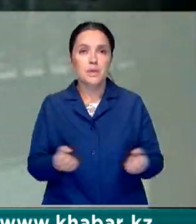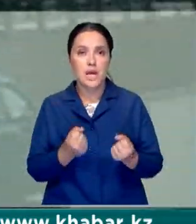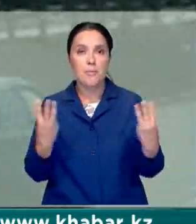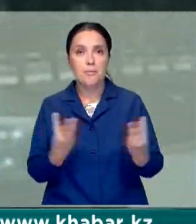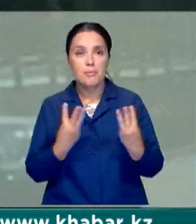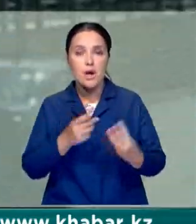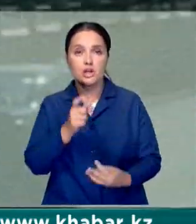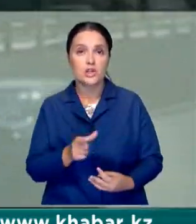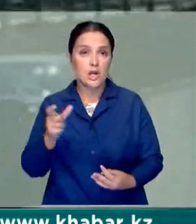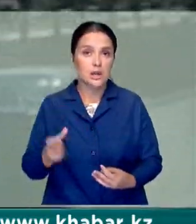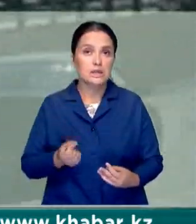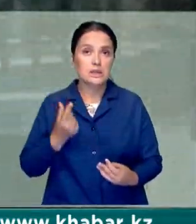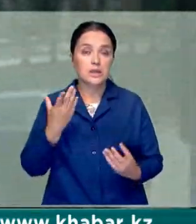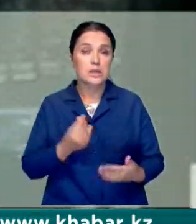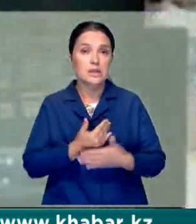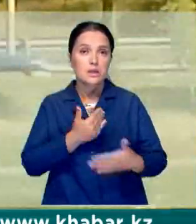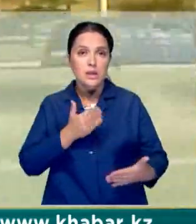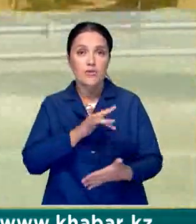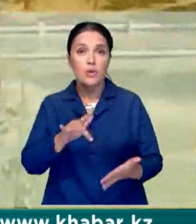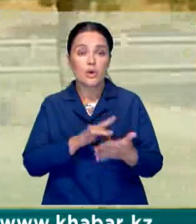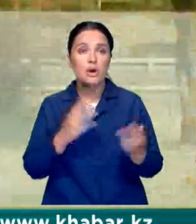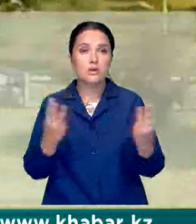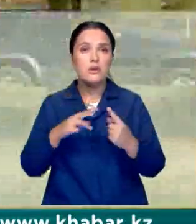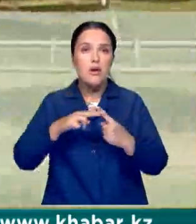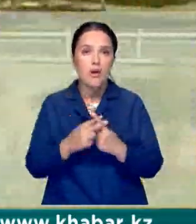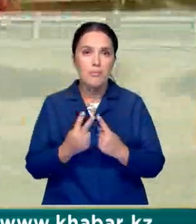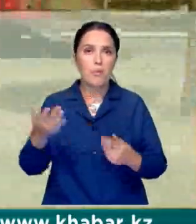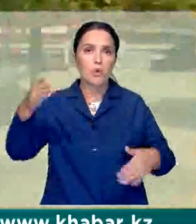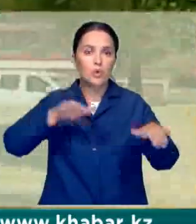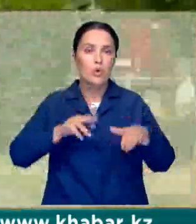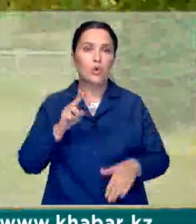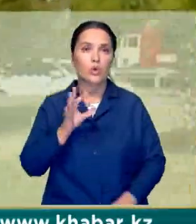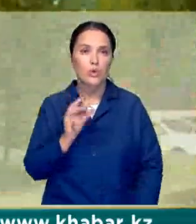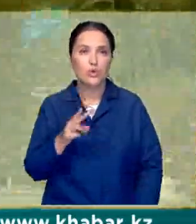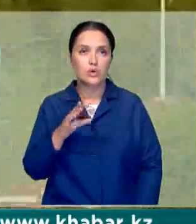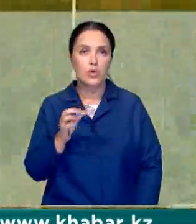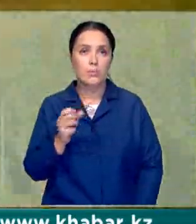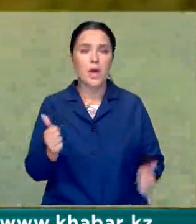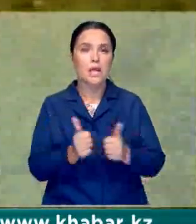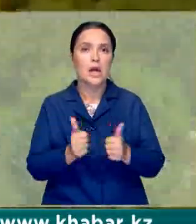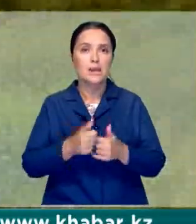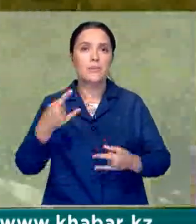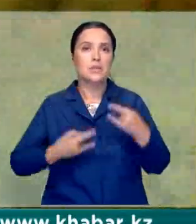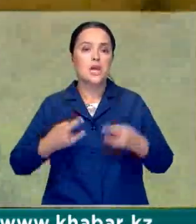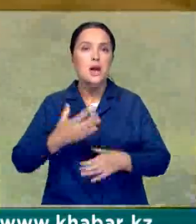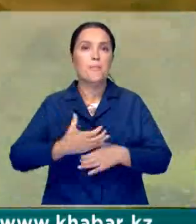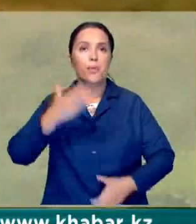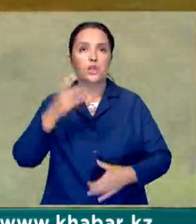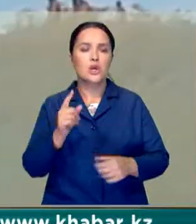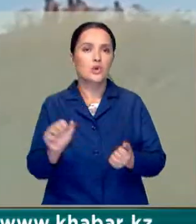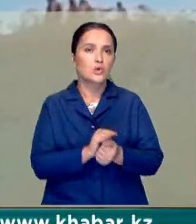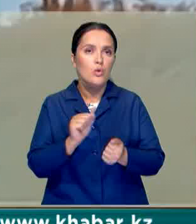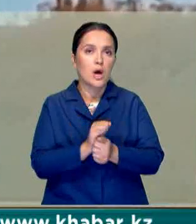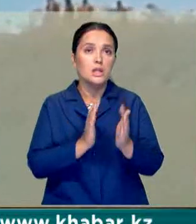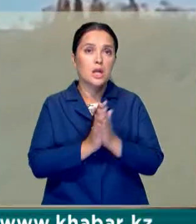добровольцы. Напомню, несколько дней назад в городе сгорела часть склона Коктубе неподалеку от телебашни. Полыхающий сухостой почти